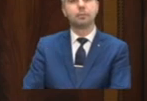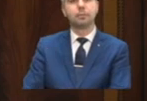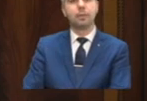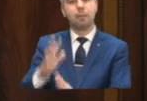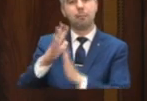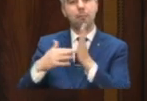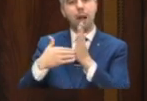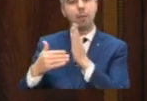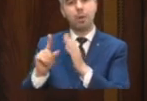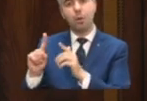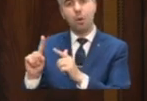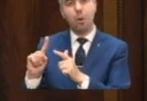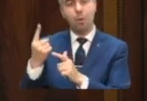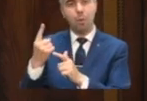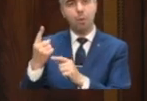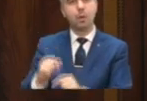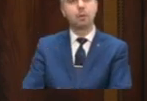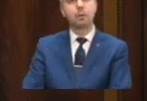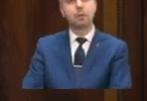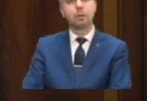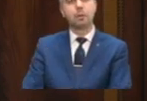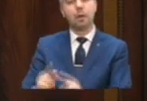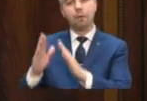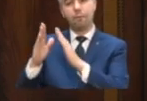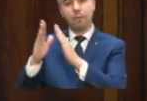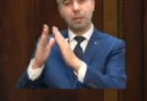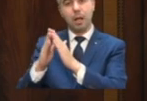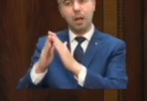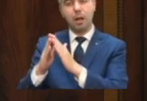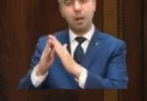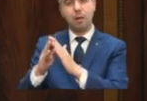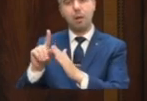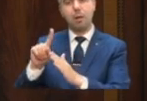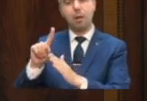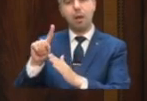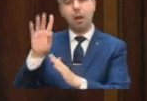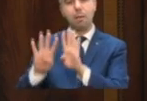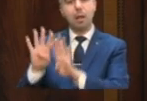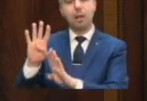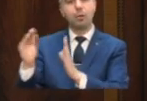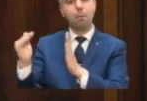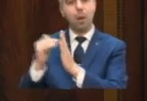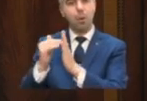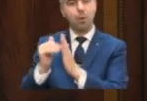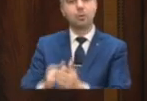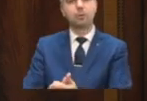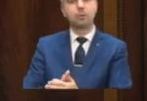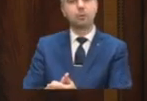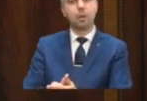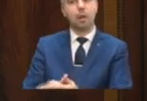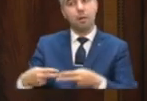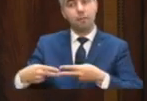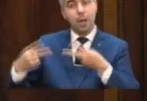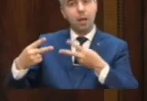البرنامج الأول اللي كيهم السكن ديال 140 ألف درهم اللي انطلق منذ